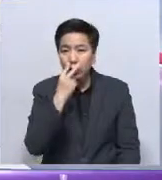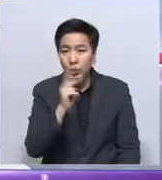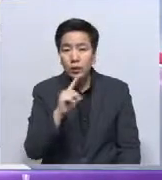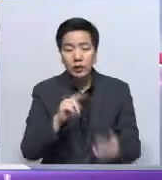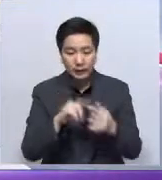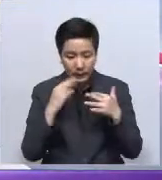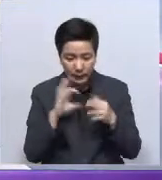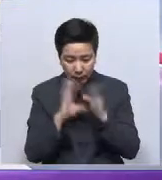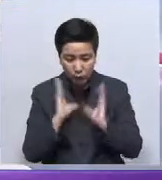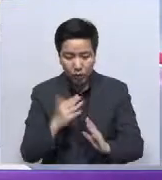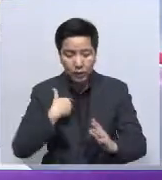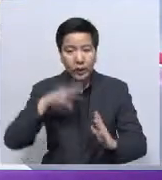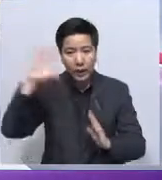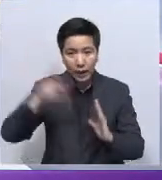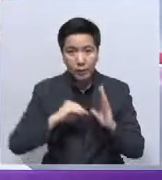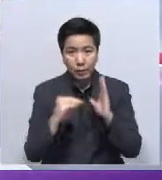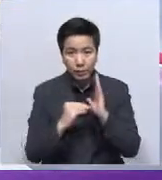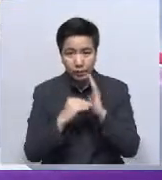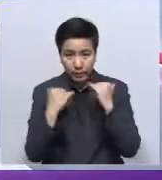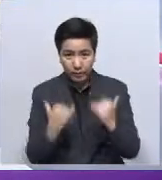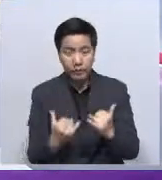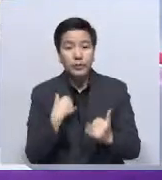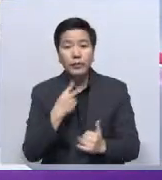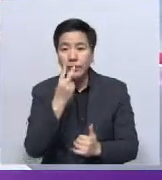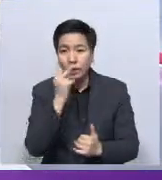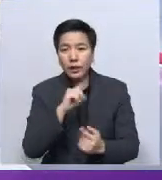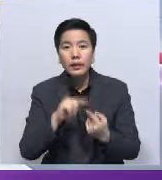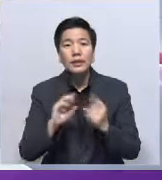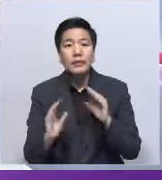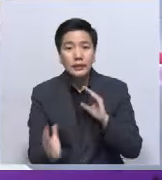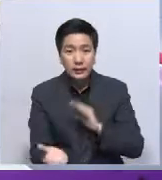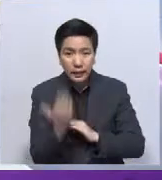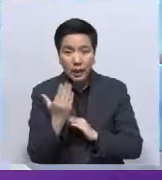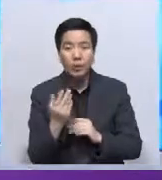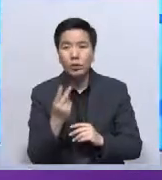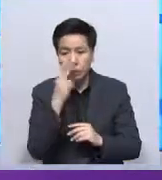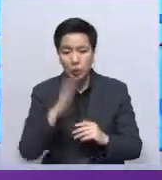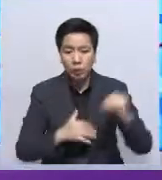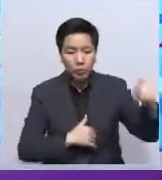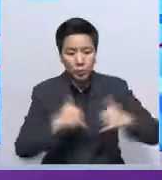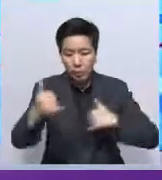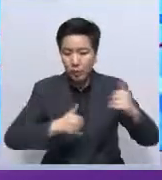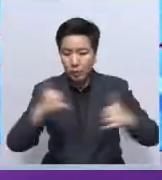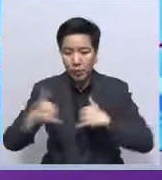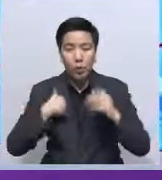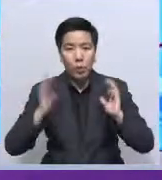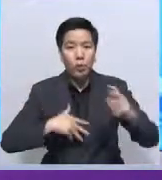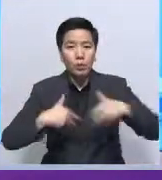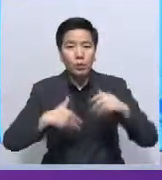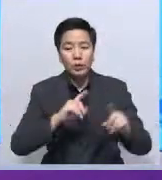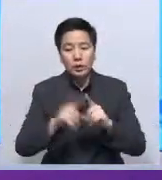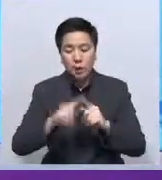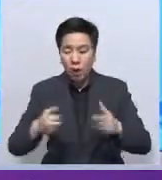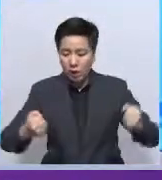ไปดูบรรยากาศการเดินทางกลับเข้าสู่กรุงเทพมหานครกันก่อนนะคะซึ่งเมื่อเช้านี้ค่ะก็เป็นไปอย่างคึกคักเลยนะคะพี่น้องประชาชนหลายค